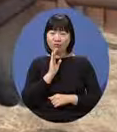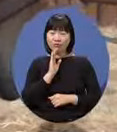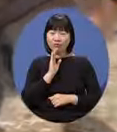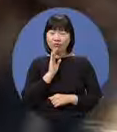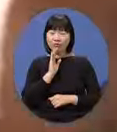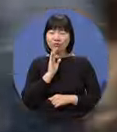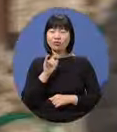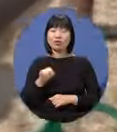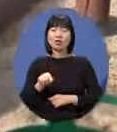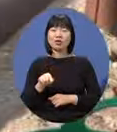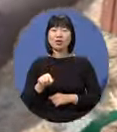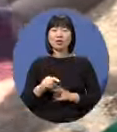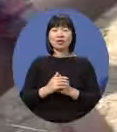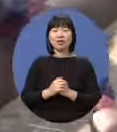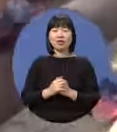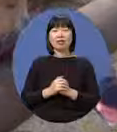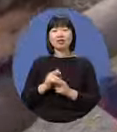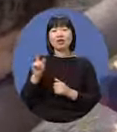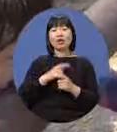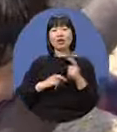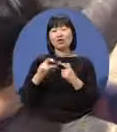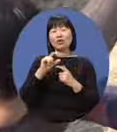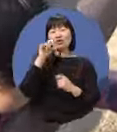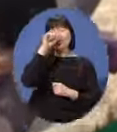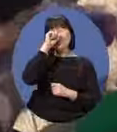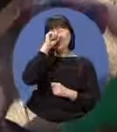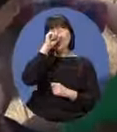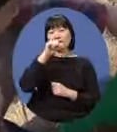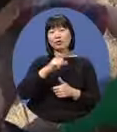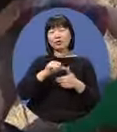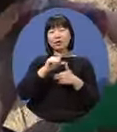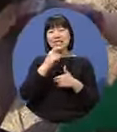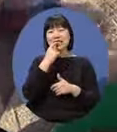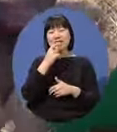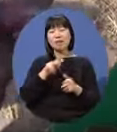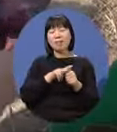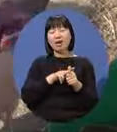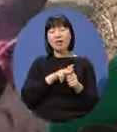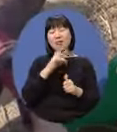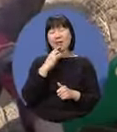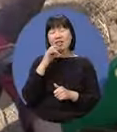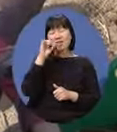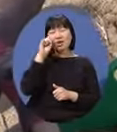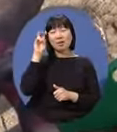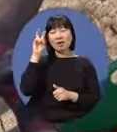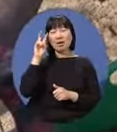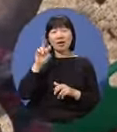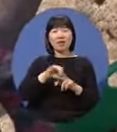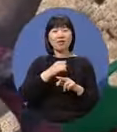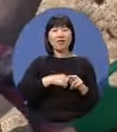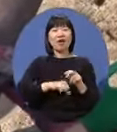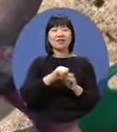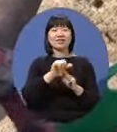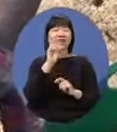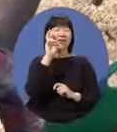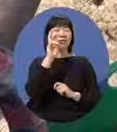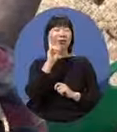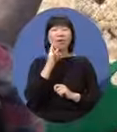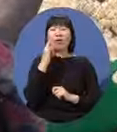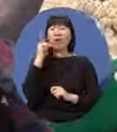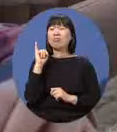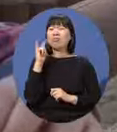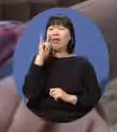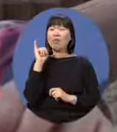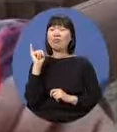엄마, 난 비비가 더 좋아. 현서는 백마만 좋은가 봐요. 엄마! 왕자예요. 엄마!